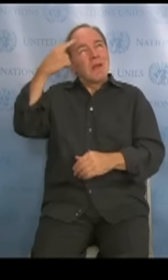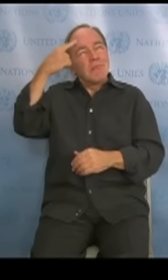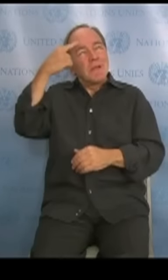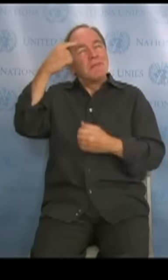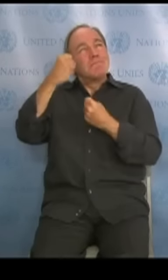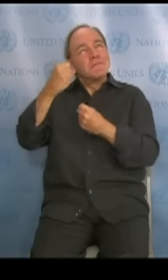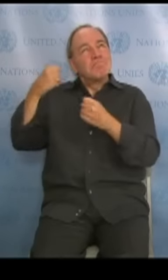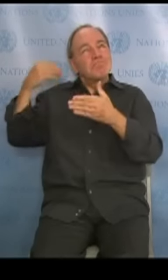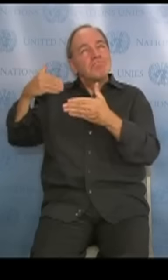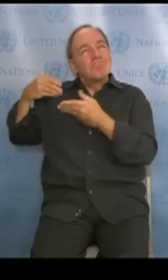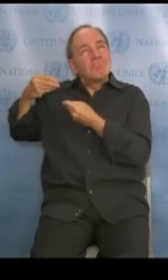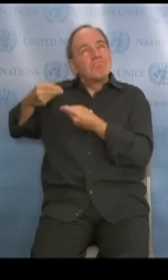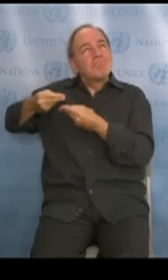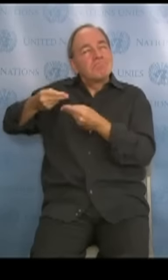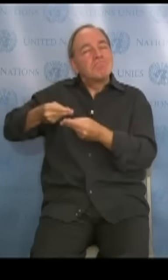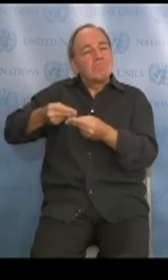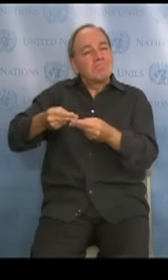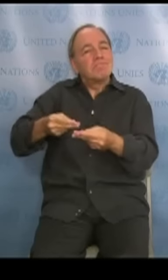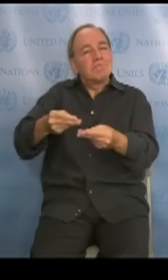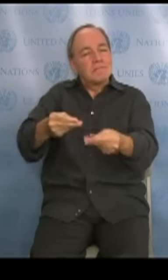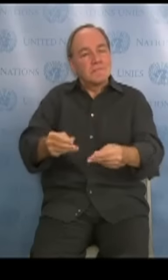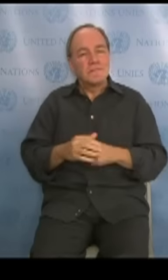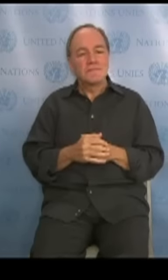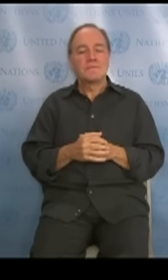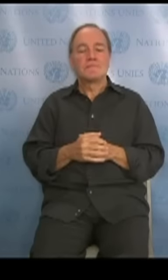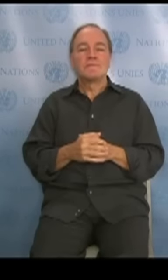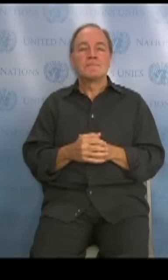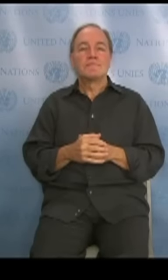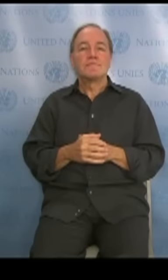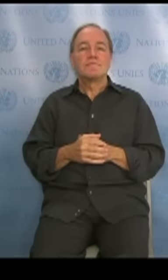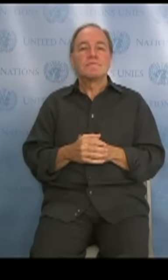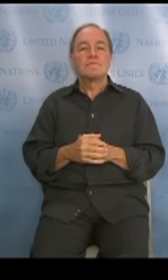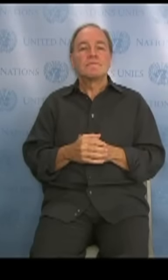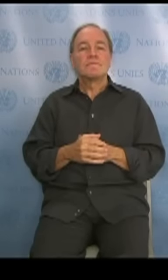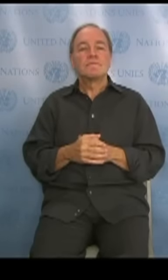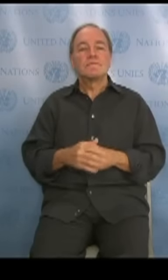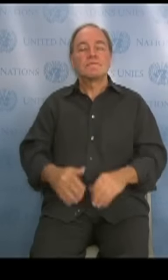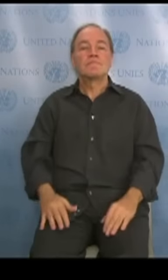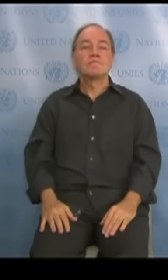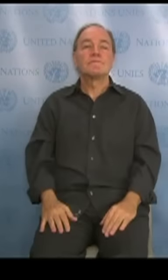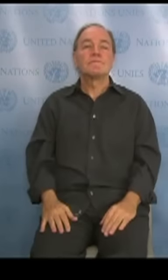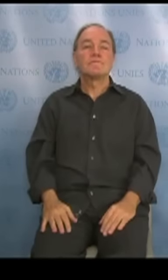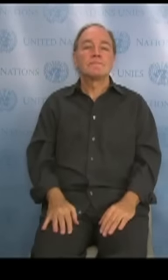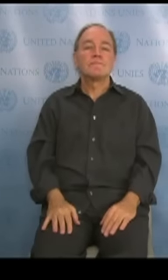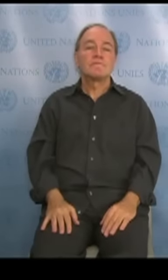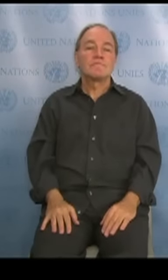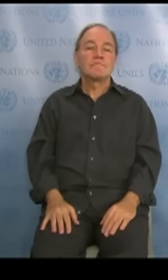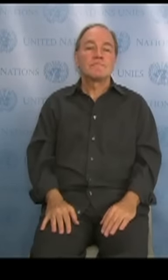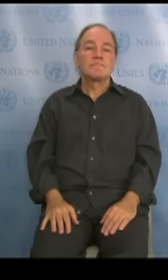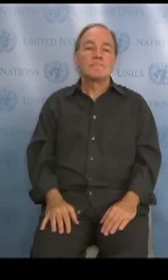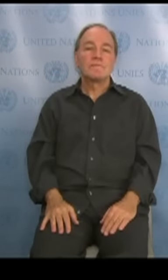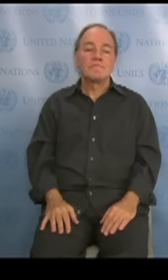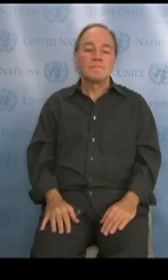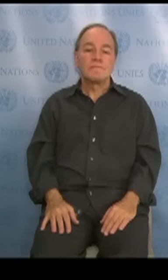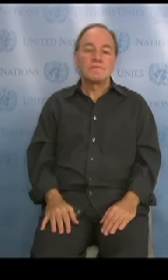Mesdames et messieurs, quels que soient les résultats obtenus par nos pays pris individuellement